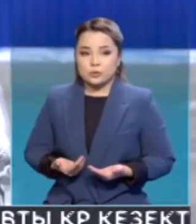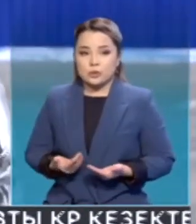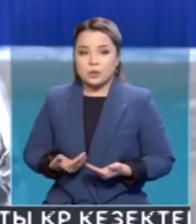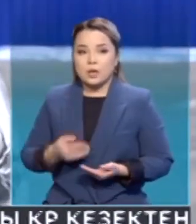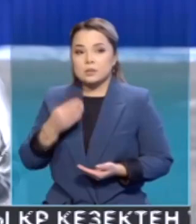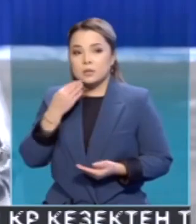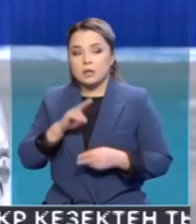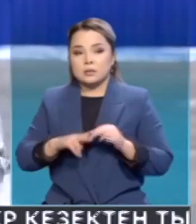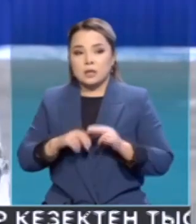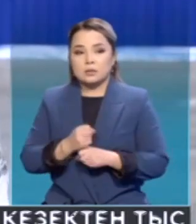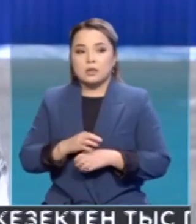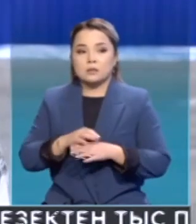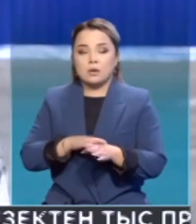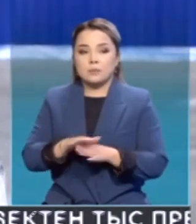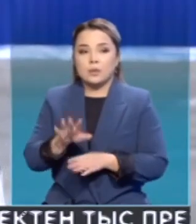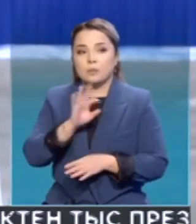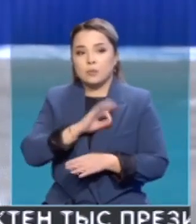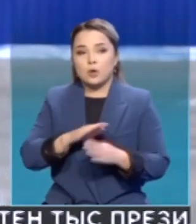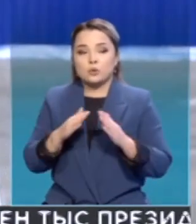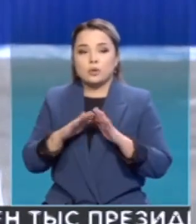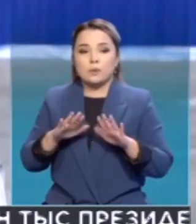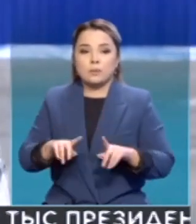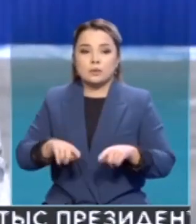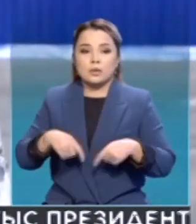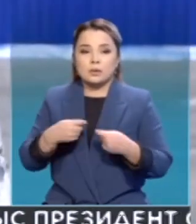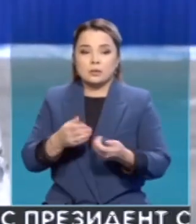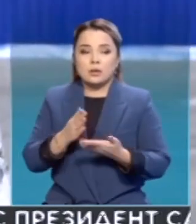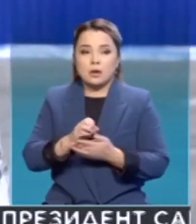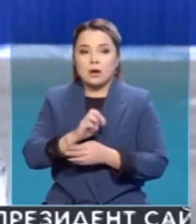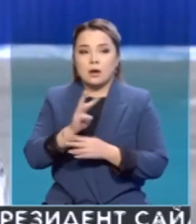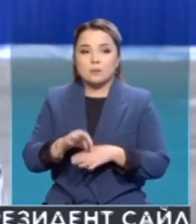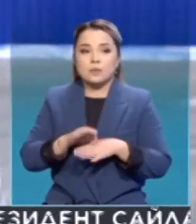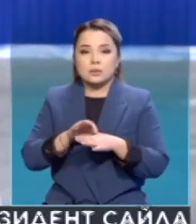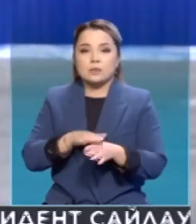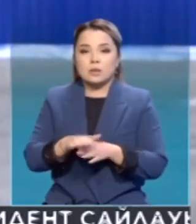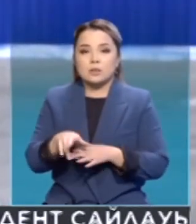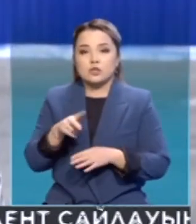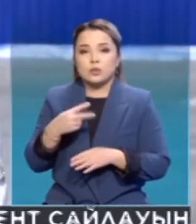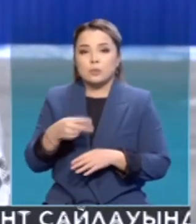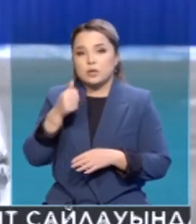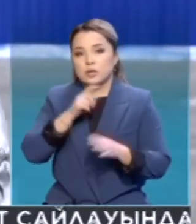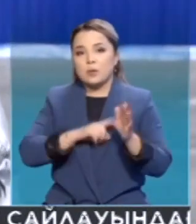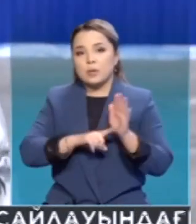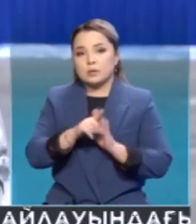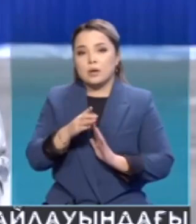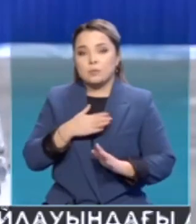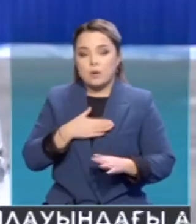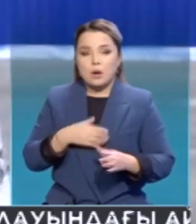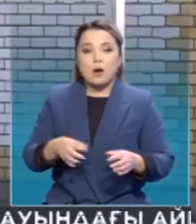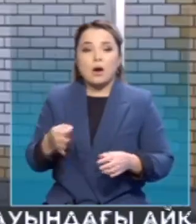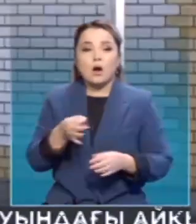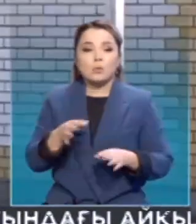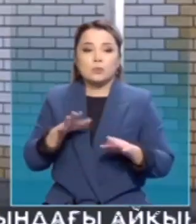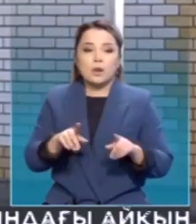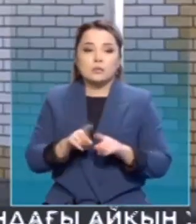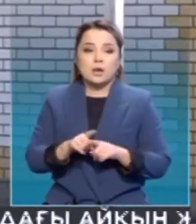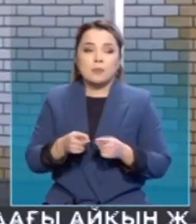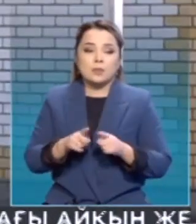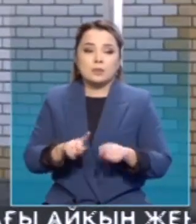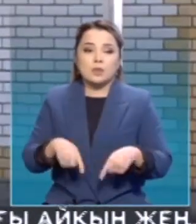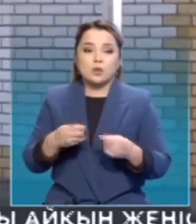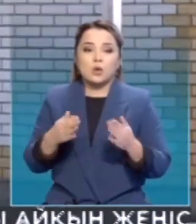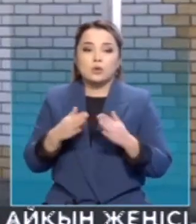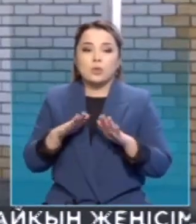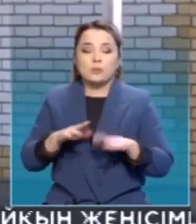өмір сүруін сапалығып жасау үшін қол жетімді баспанамен қамтамасыз ету үшін 2020 жылдан бастап біздің ауданымызда осы жалға берілетін